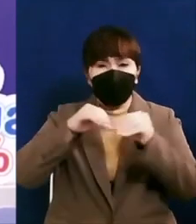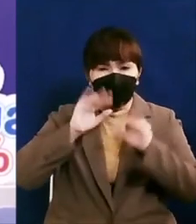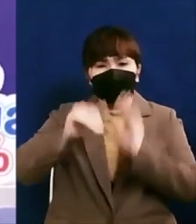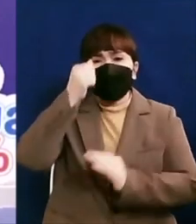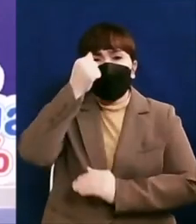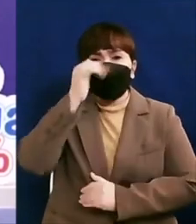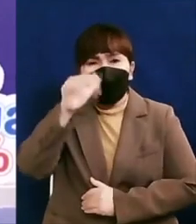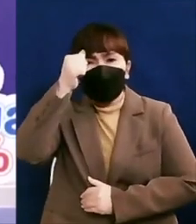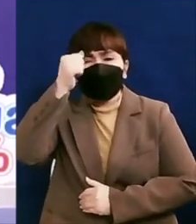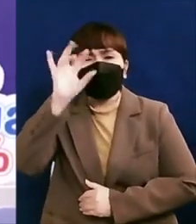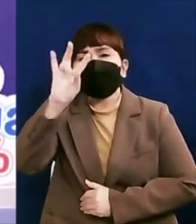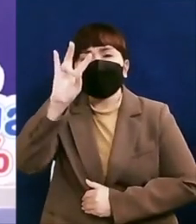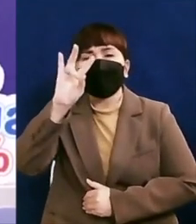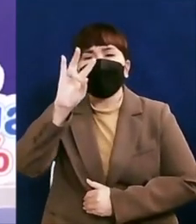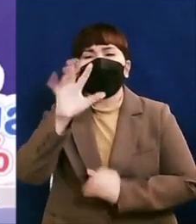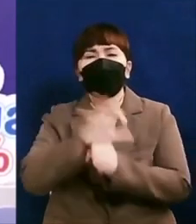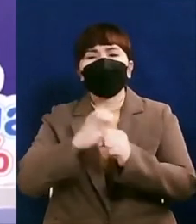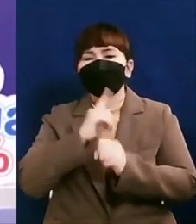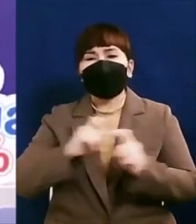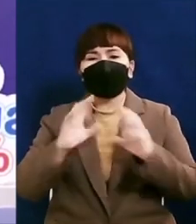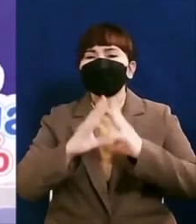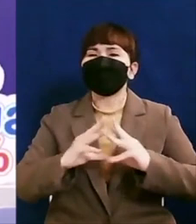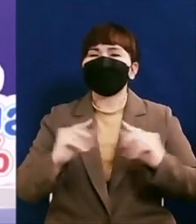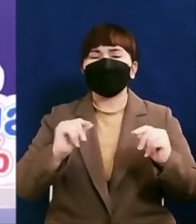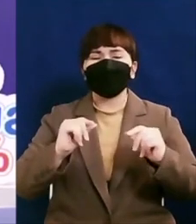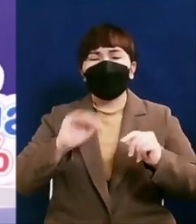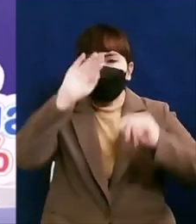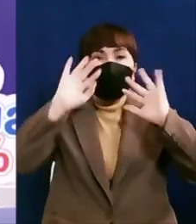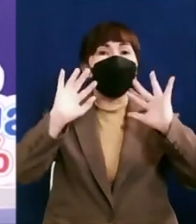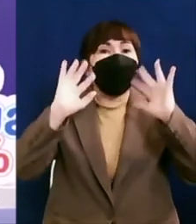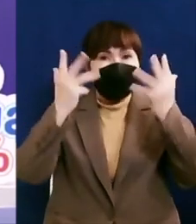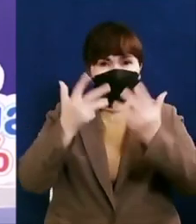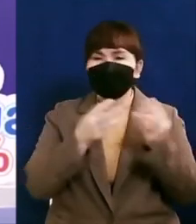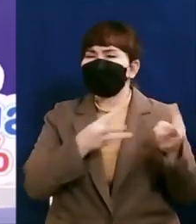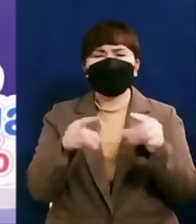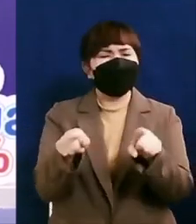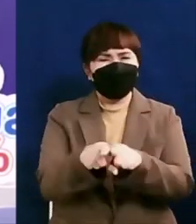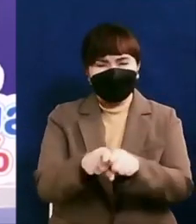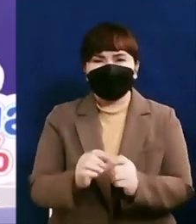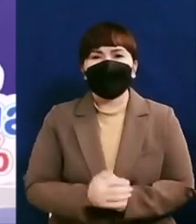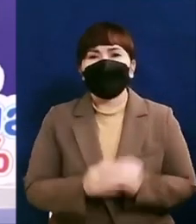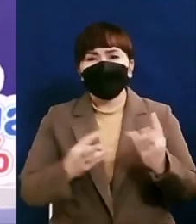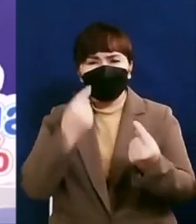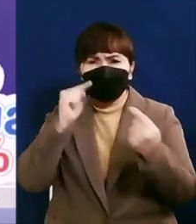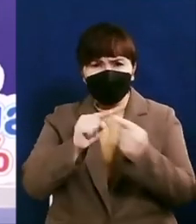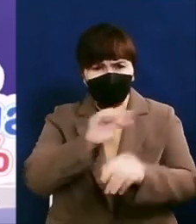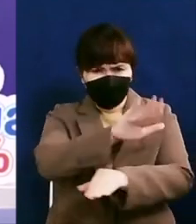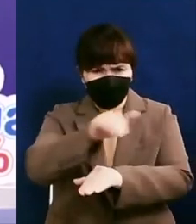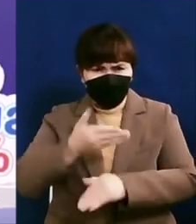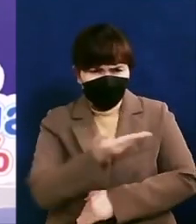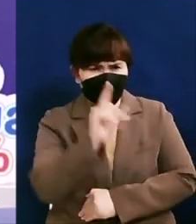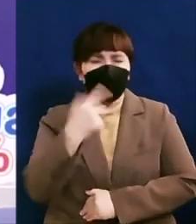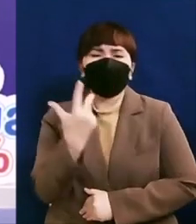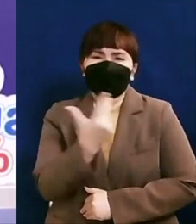ปทำลายกำจัดเชื้อภายใน5วันก็เช่นกันนะครับเพราะฉะนั้นนี่เป็นสิ่งที่ดีที่สุดและเหมาะที่สุดนะครับเพราะนั้นเป็น